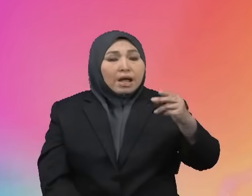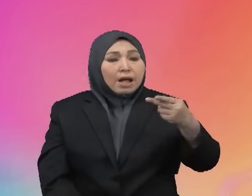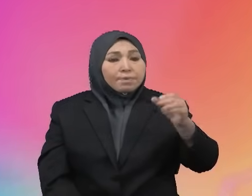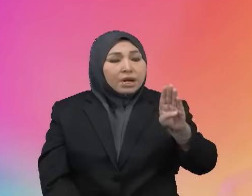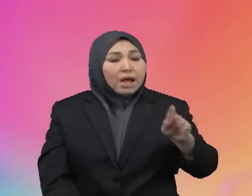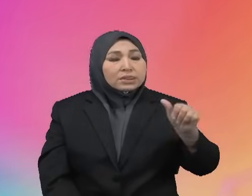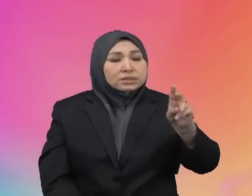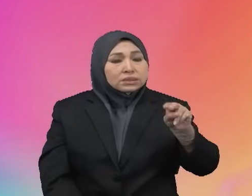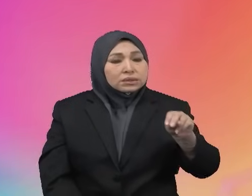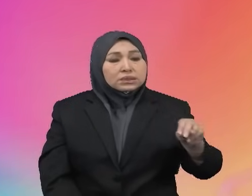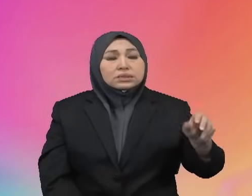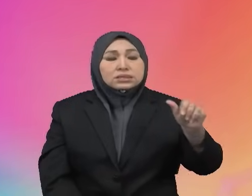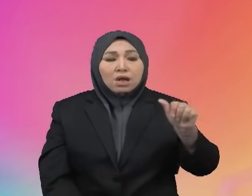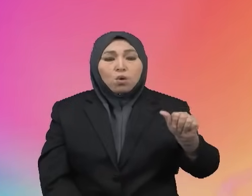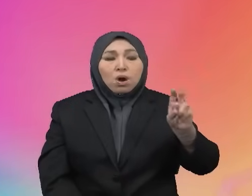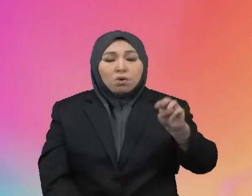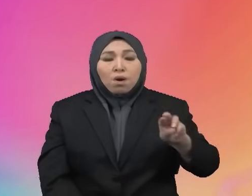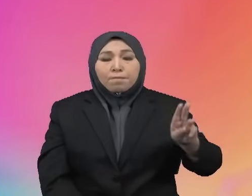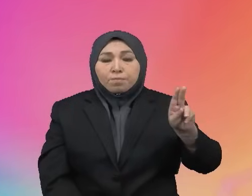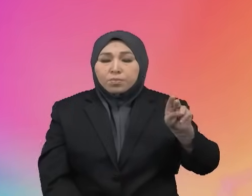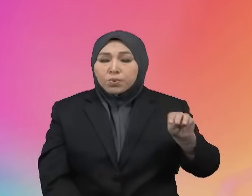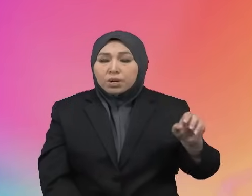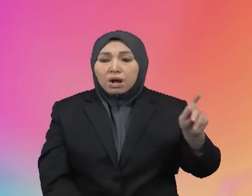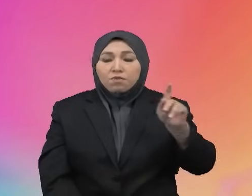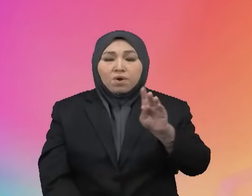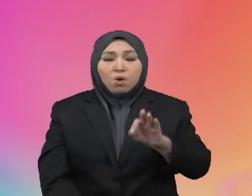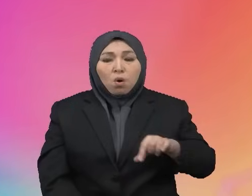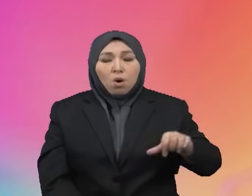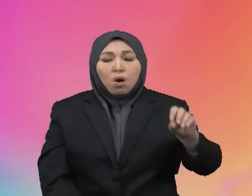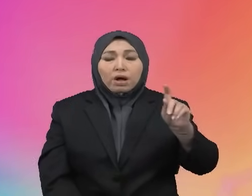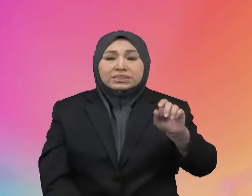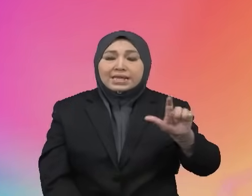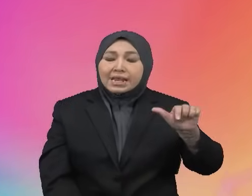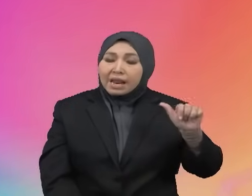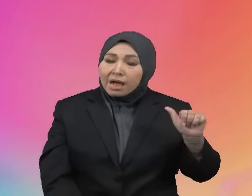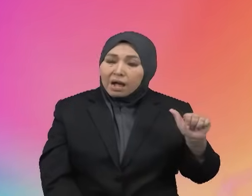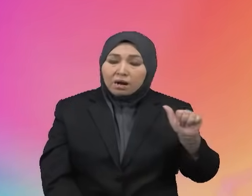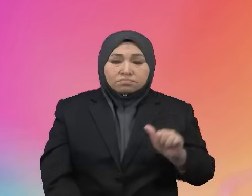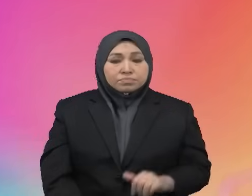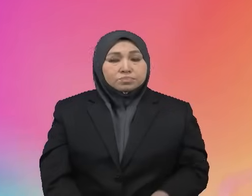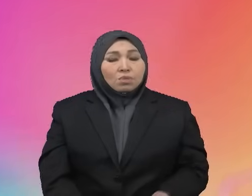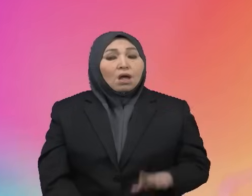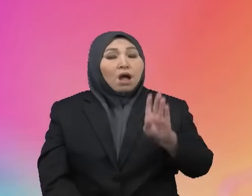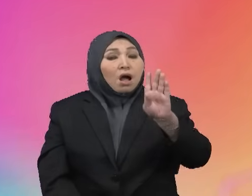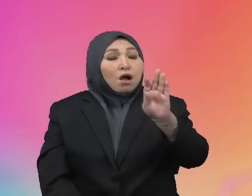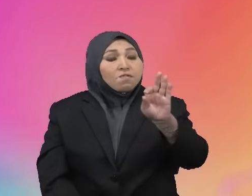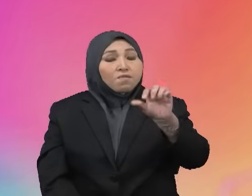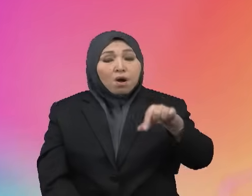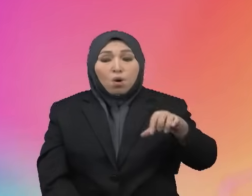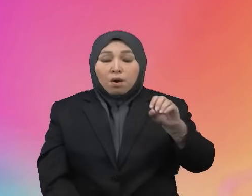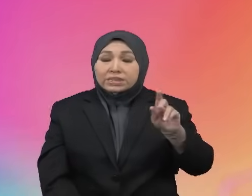فاذهب أنت وربك فقاتلا